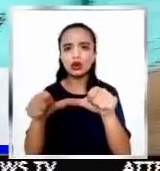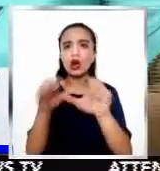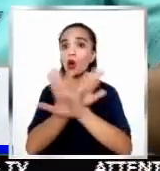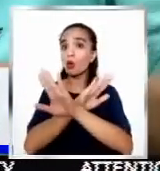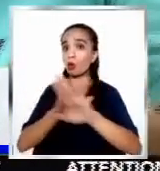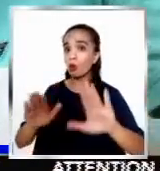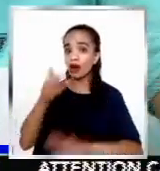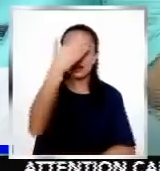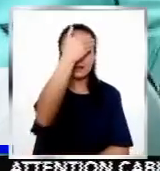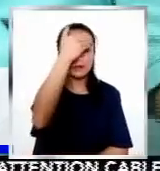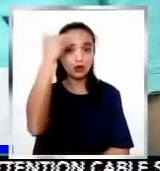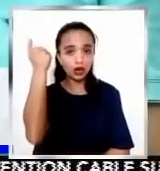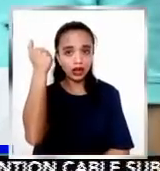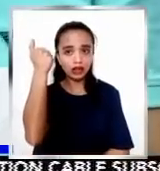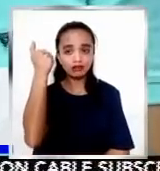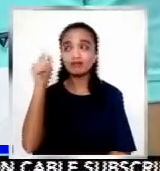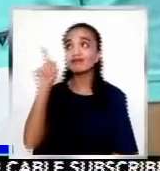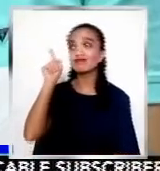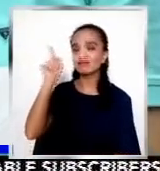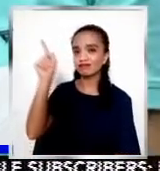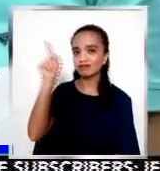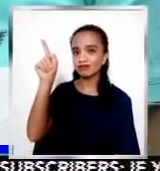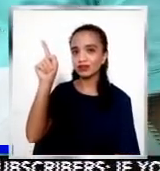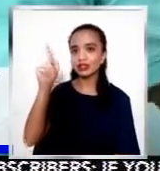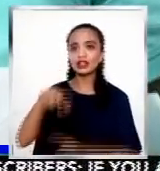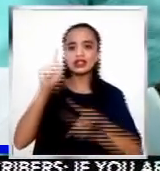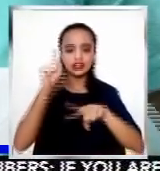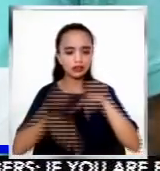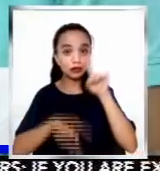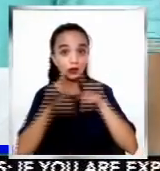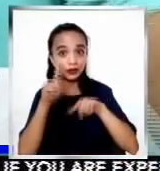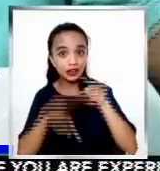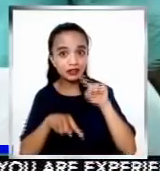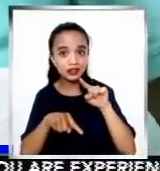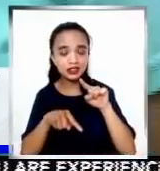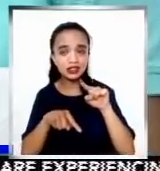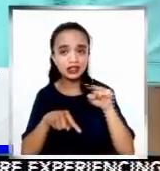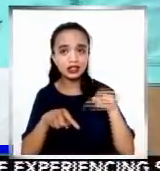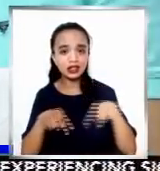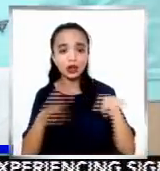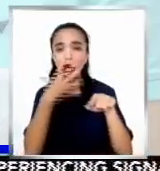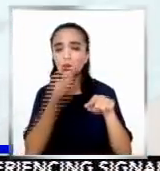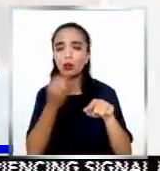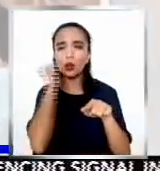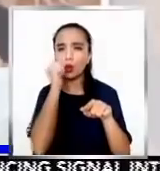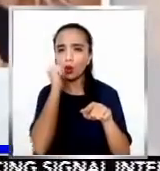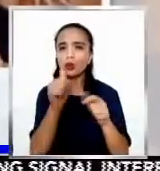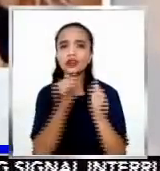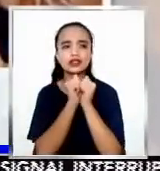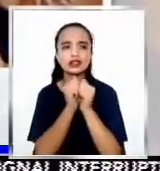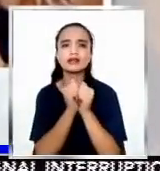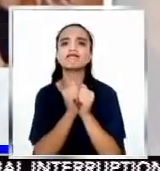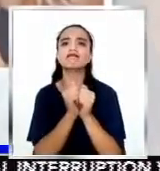taas. Sa mga kaibigan mo na nandyan, alam mong nandyan sila para sa'yo.